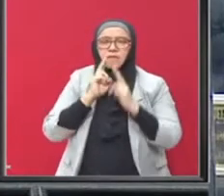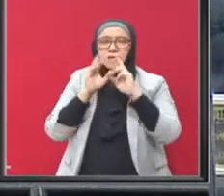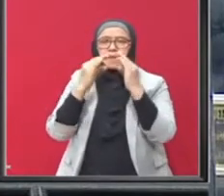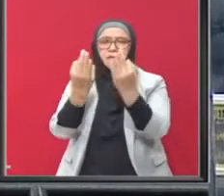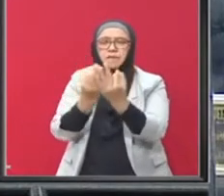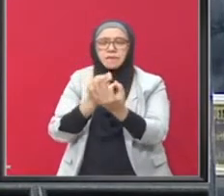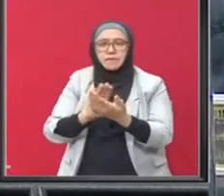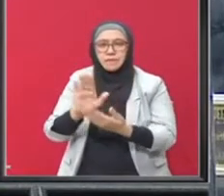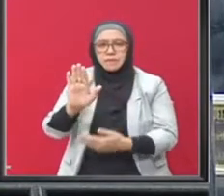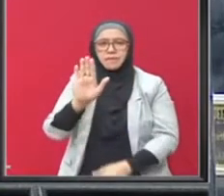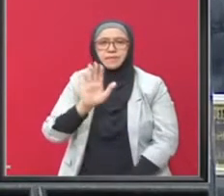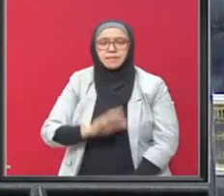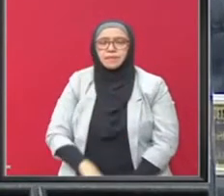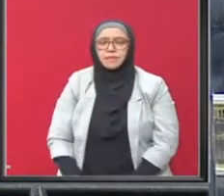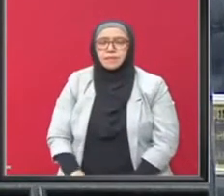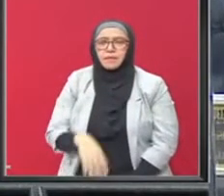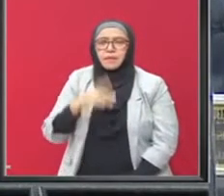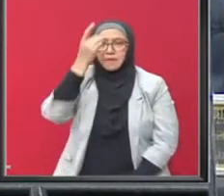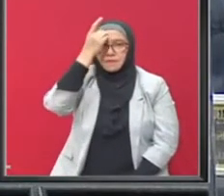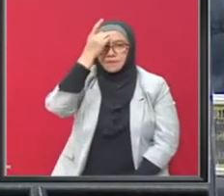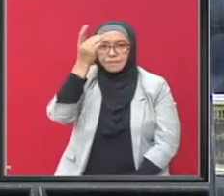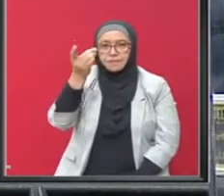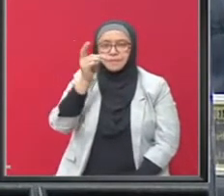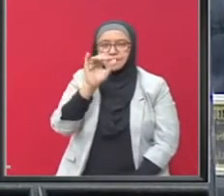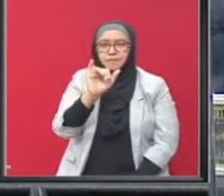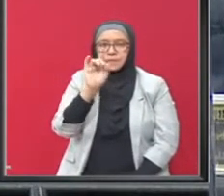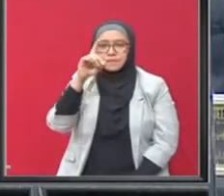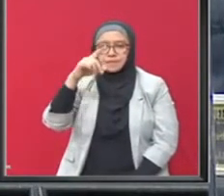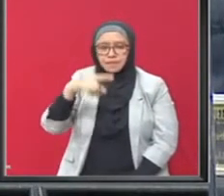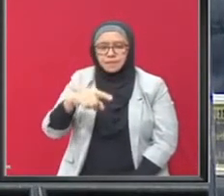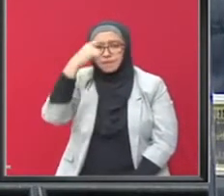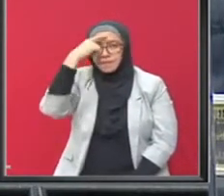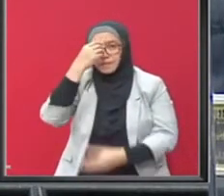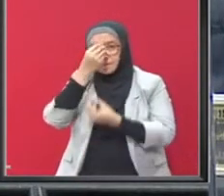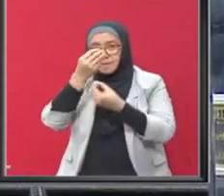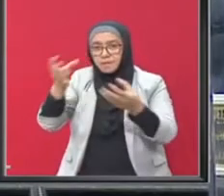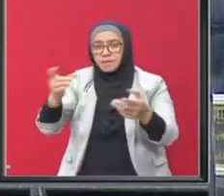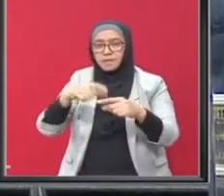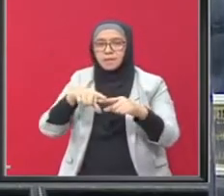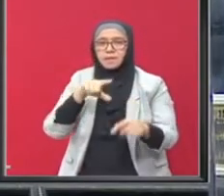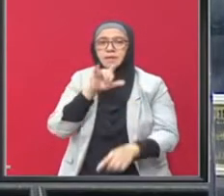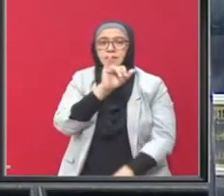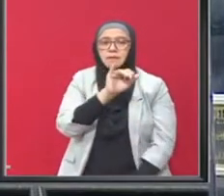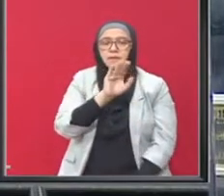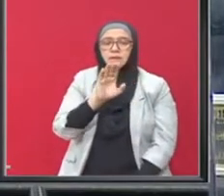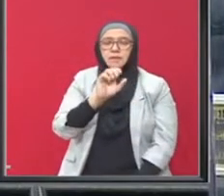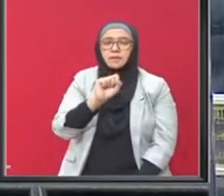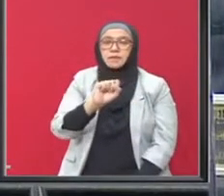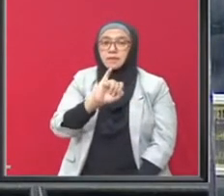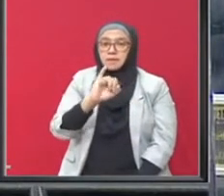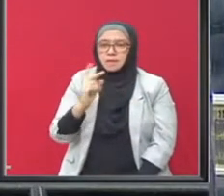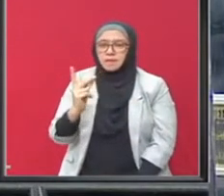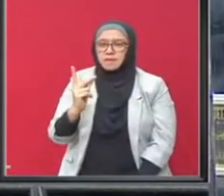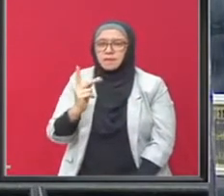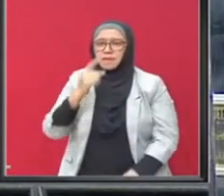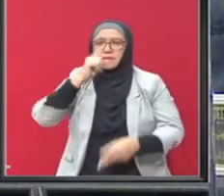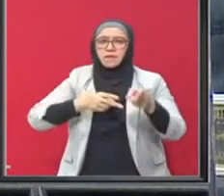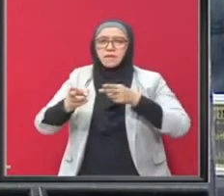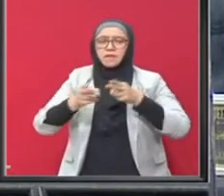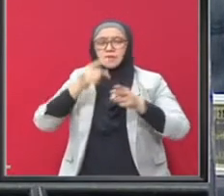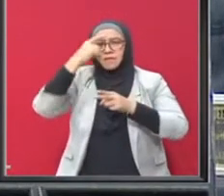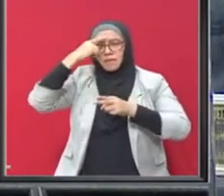tapi anda petua untuk makluman Sheikh yang masih sebagai satu inisiatif bagimu